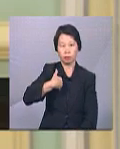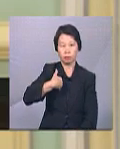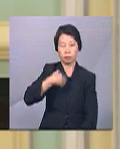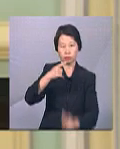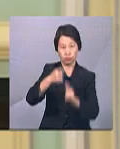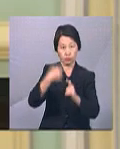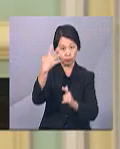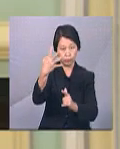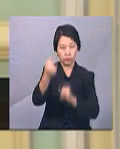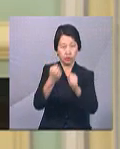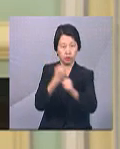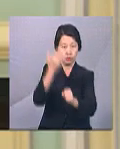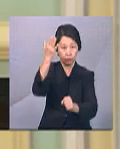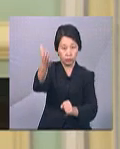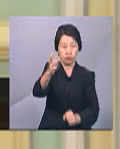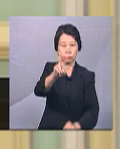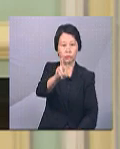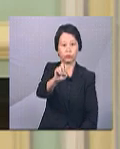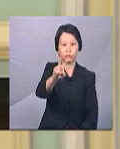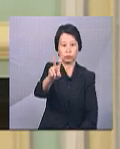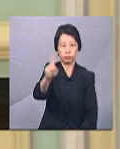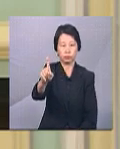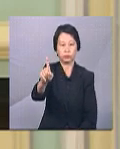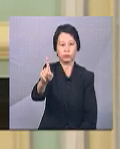pertama tahun 2021